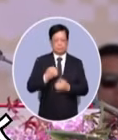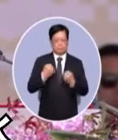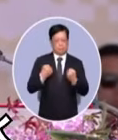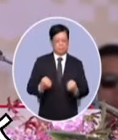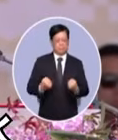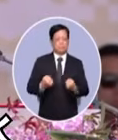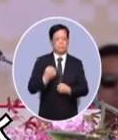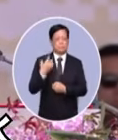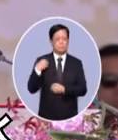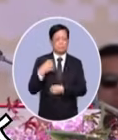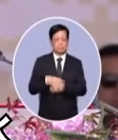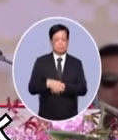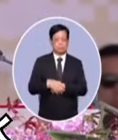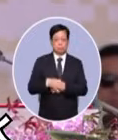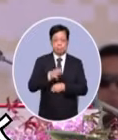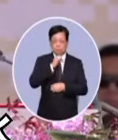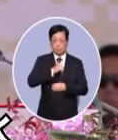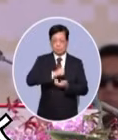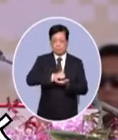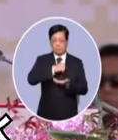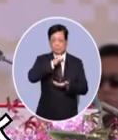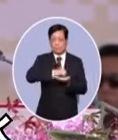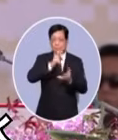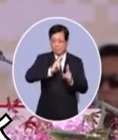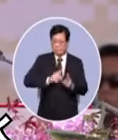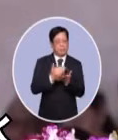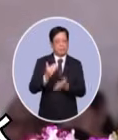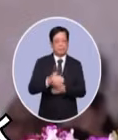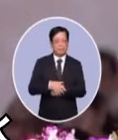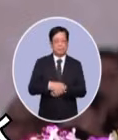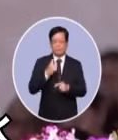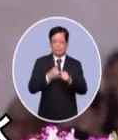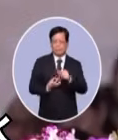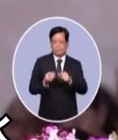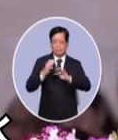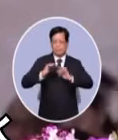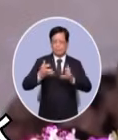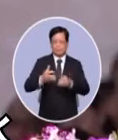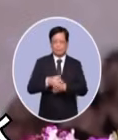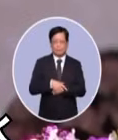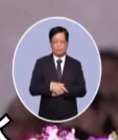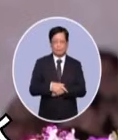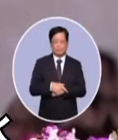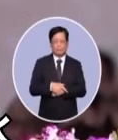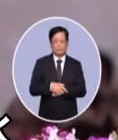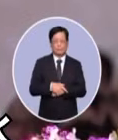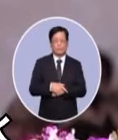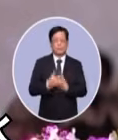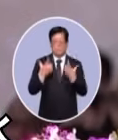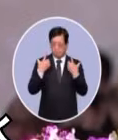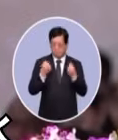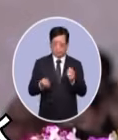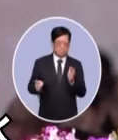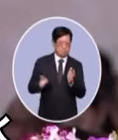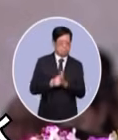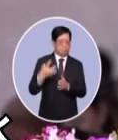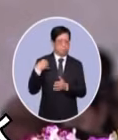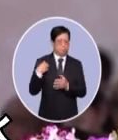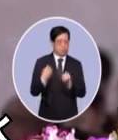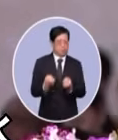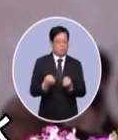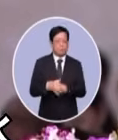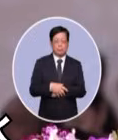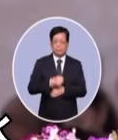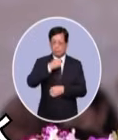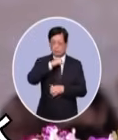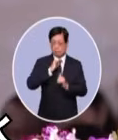赖清德是不可能会改变的，我不认为他会变，他只是当某一些情况的时候，他就会讨好某一部分的人，大概就是这样子而